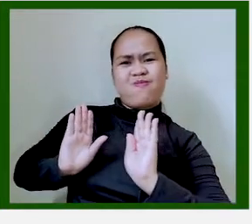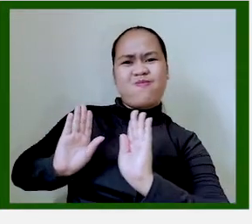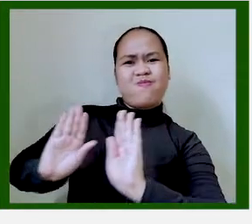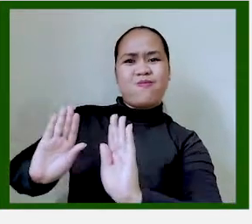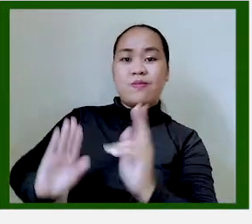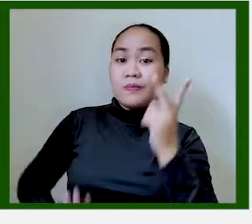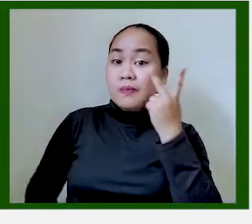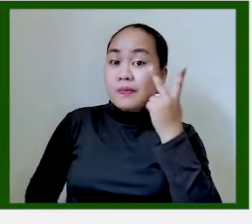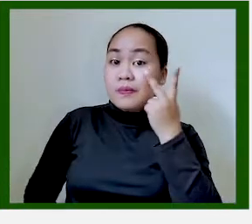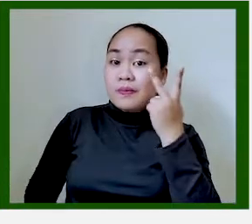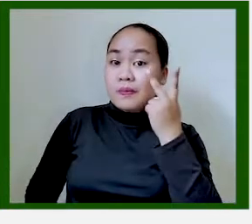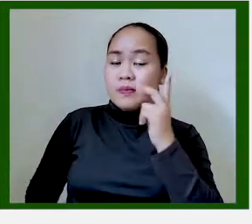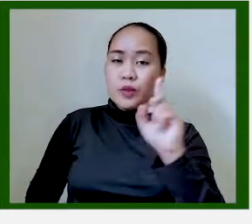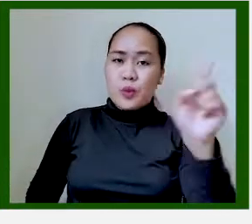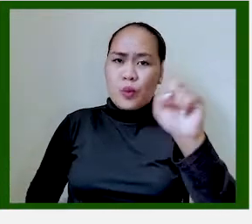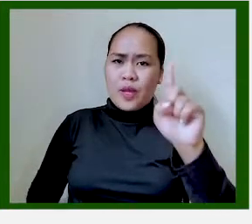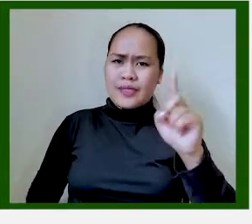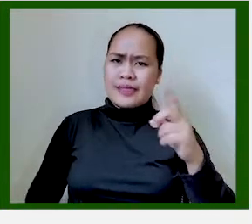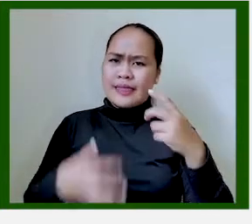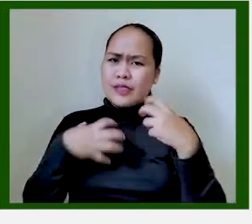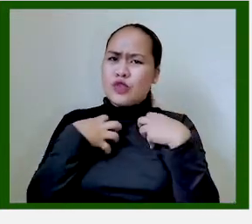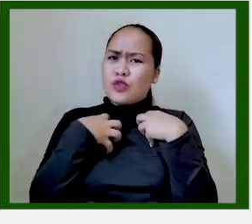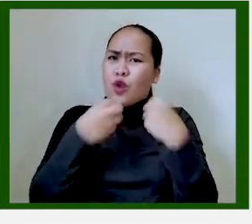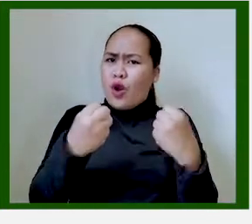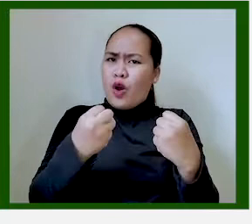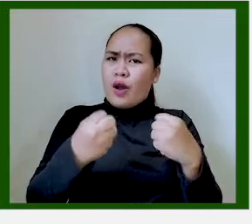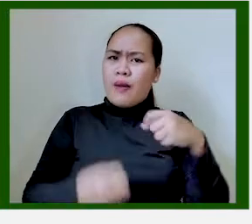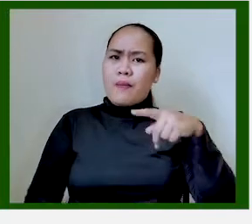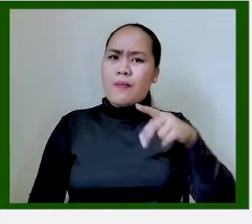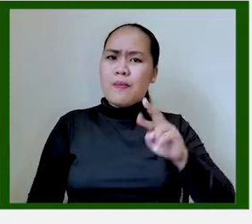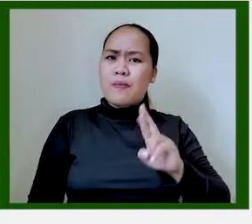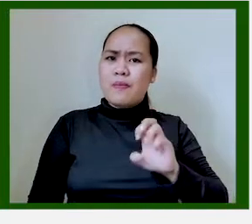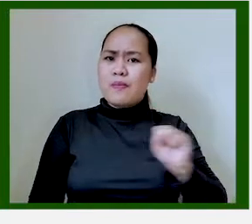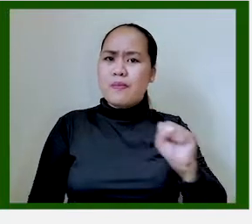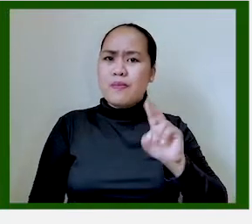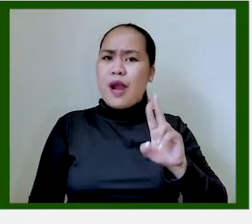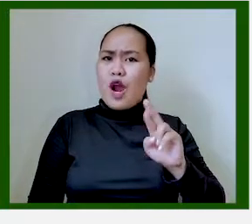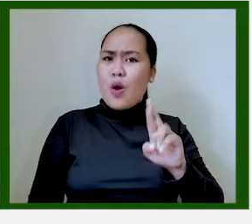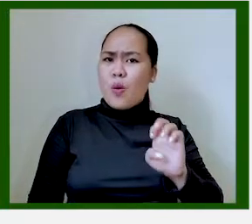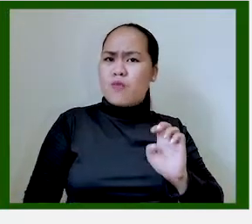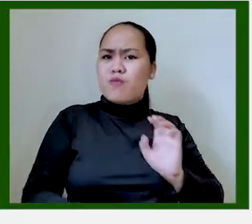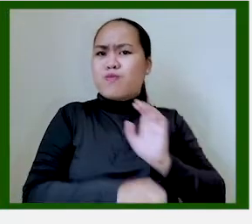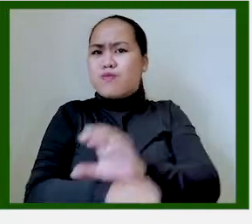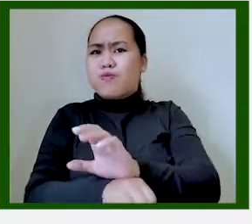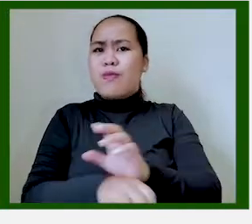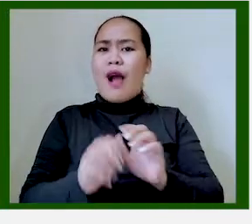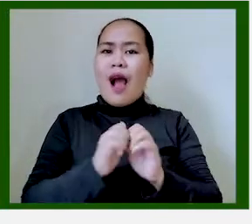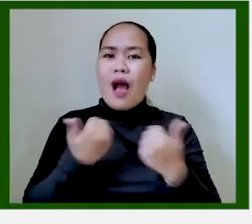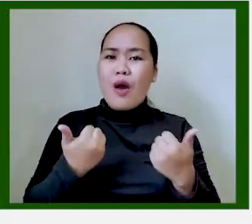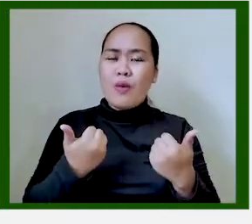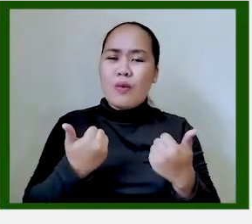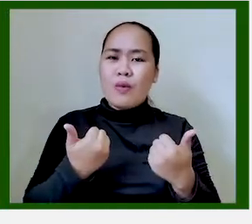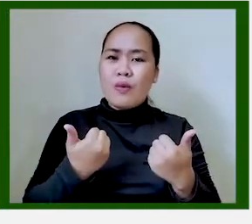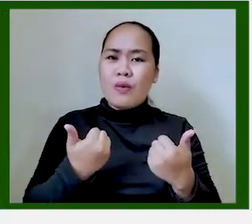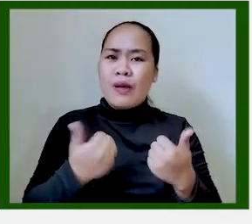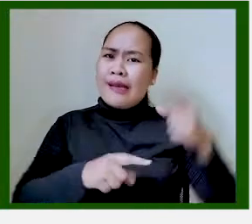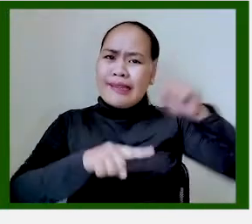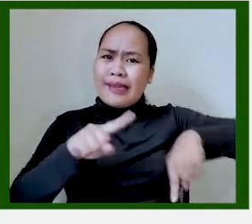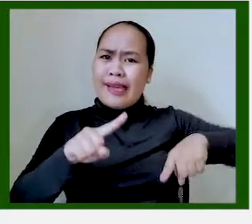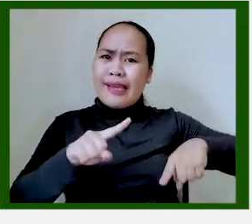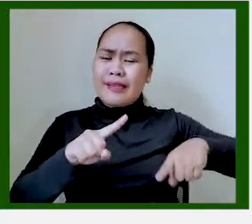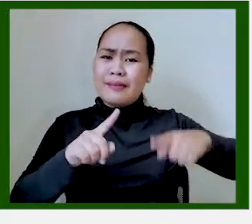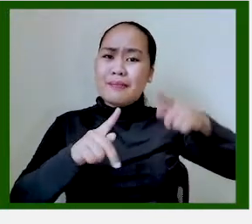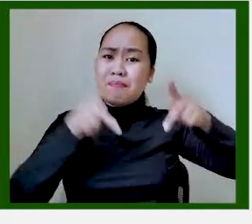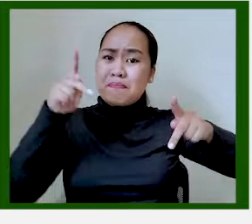gaano kalakas yung pressure noon ng tubig para itulak yung concrete manhole na yon. Hindi ko kaya buhatin ng isang tao yon, yung manhole